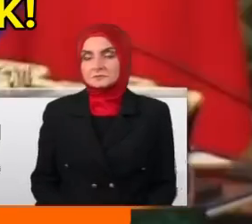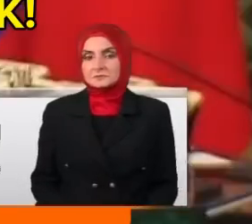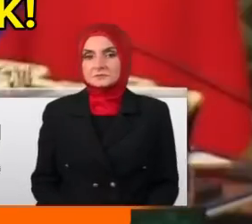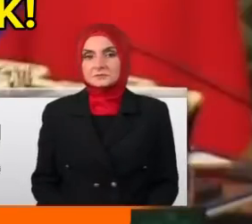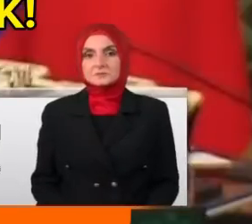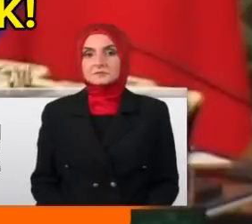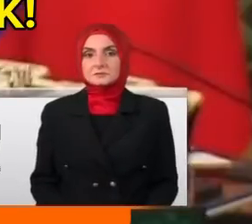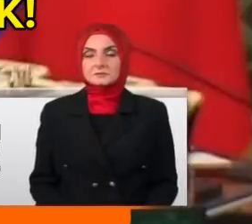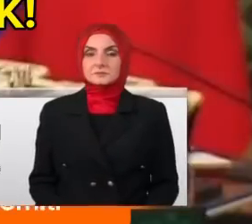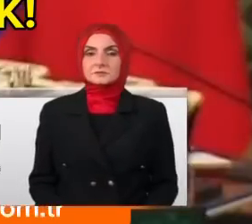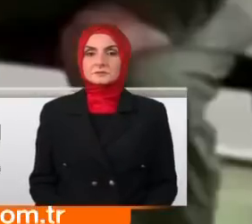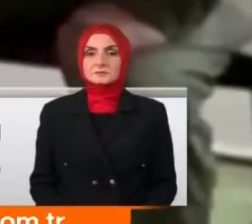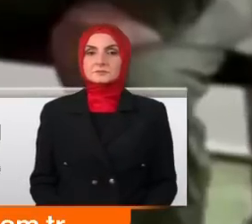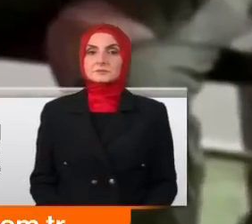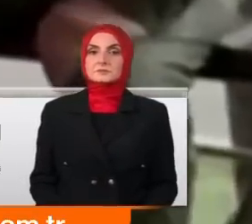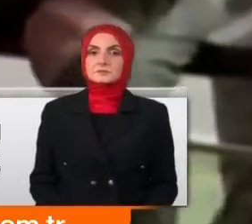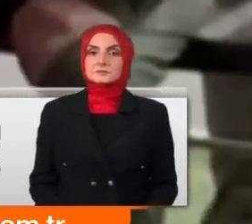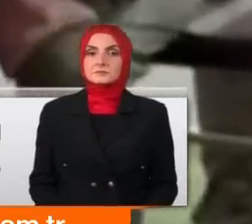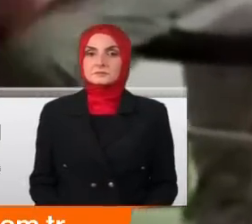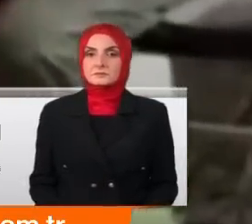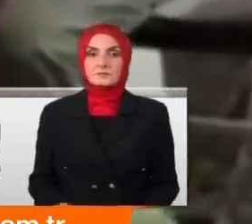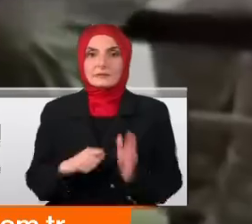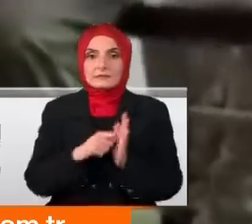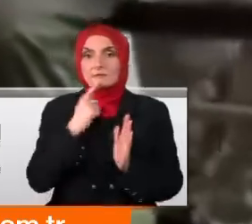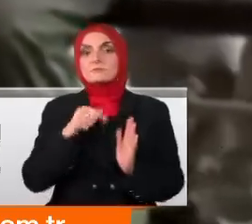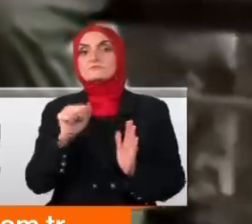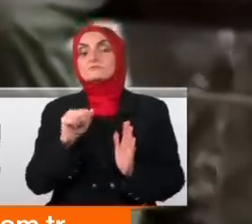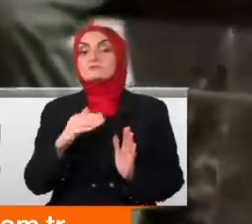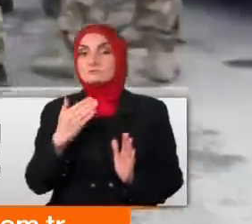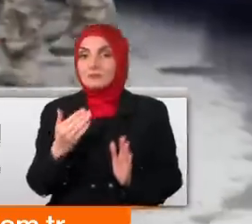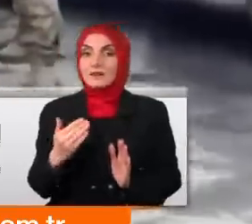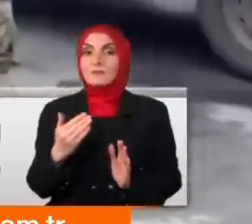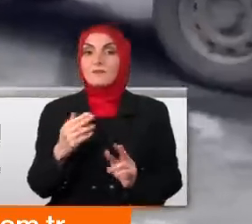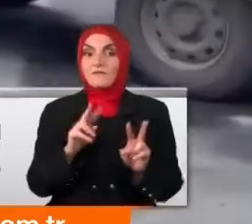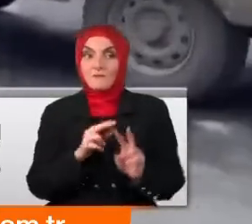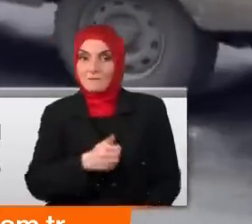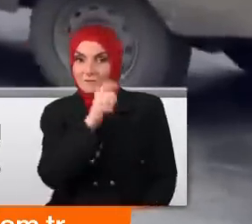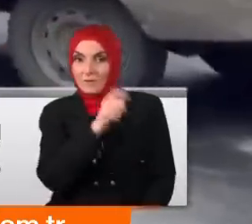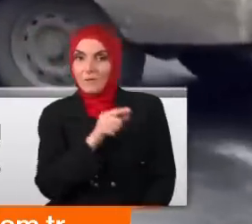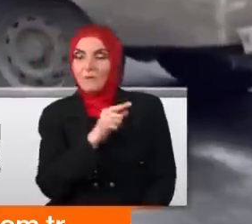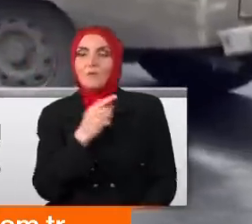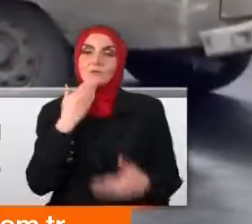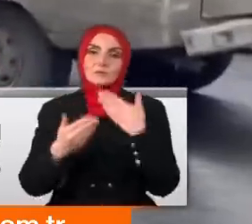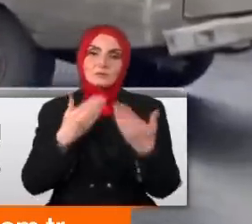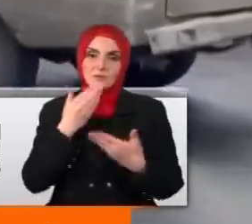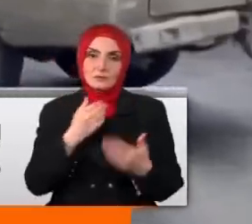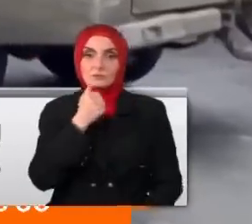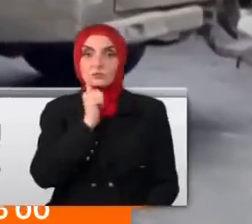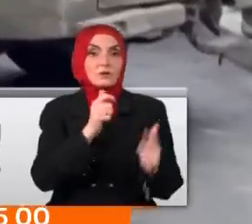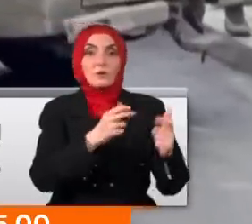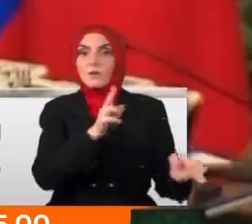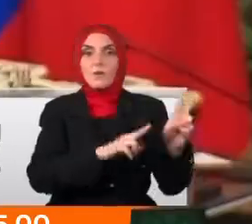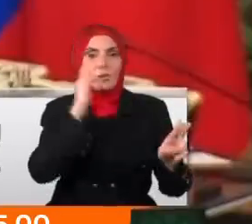karşıyayız. Sırtımızdan bıçaklandık. Adını geçirmedi ama Prigojin'eydi mesajları. Ukrayna'da ölen askerler içinse kahraman